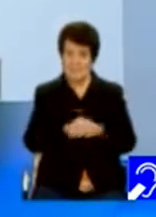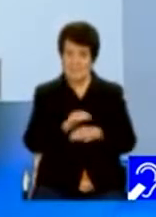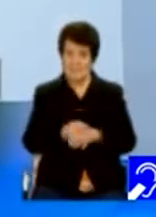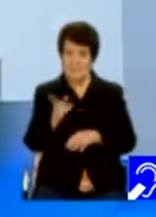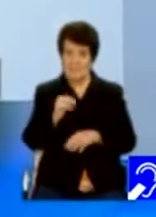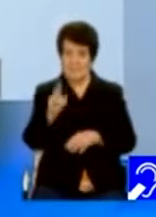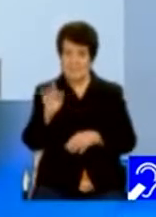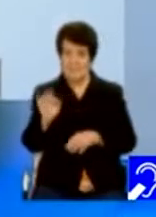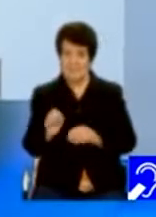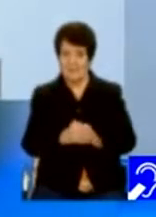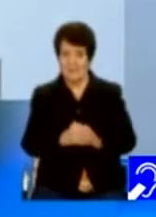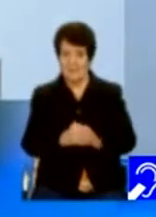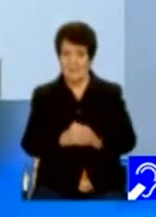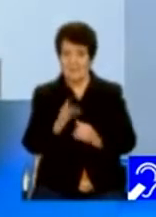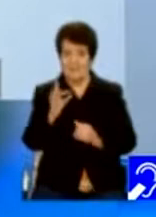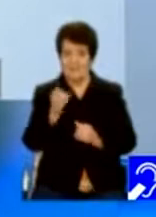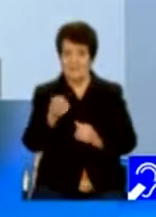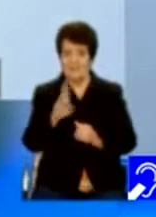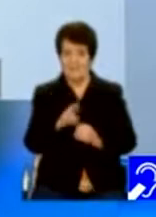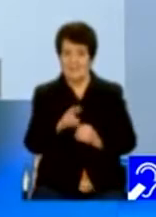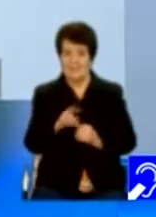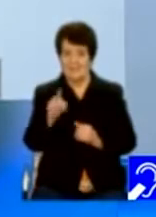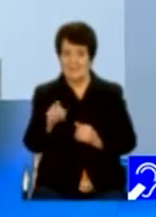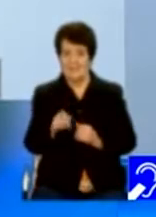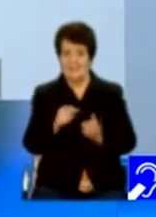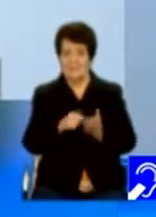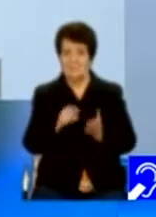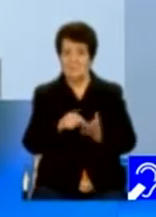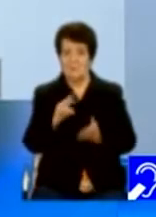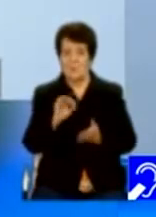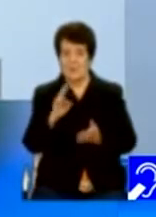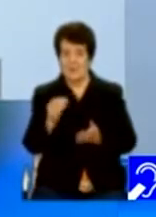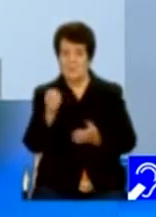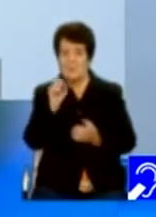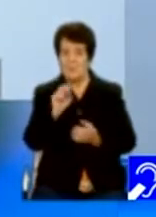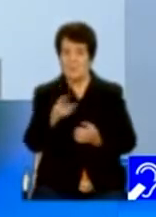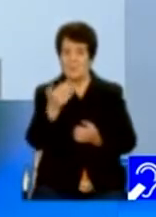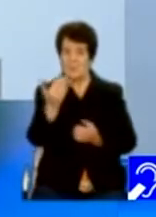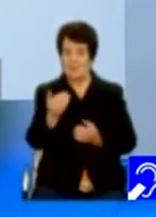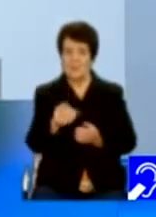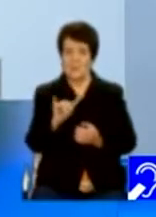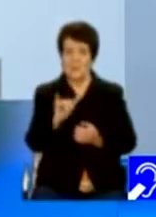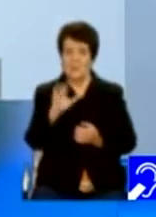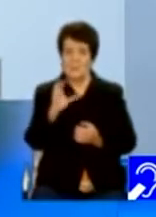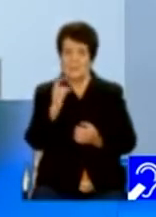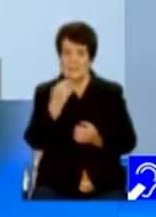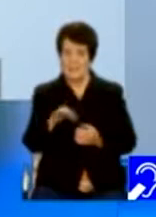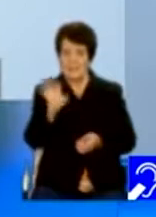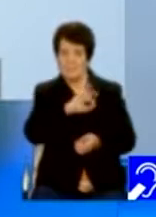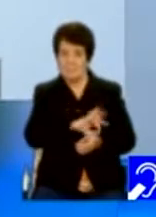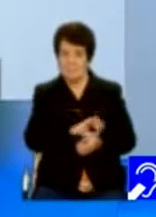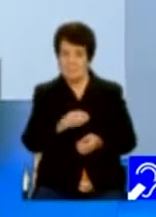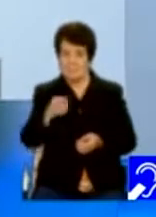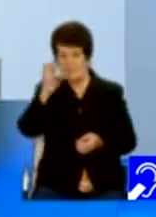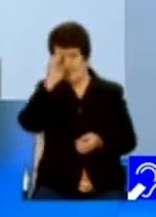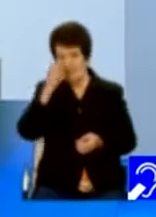despre o rețea de spionaj coordonată de liderul dumneavoastră NATO Osatăi în beneficiu unei puteri